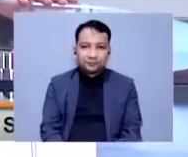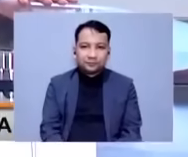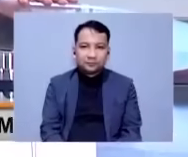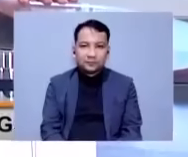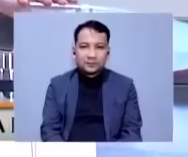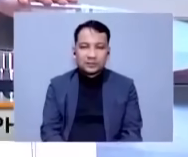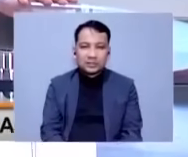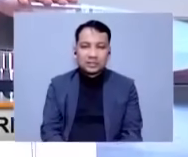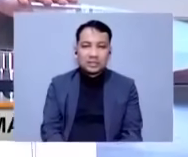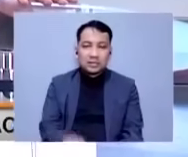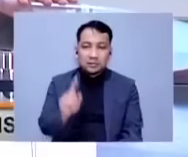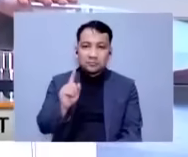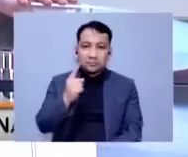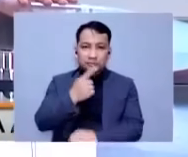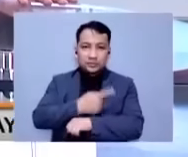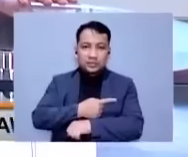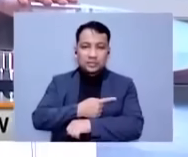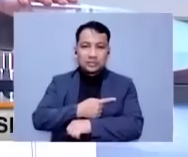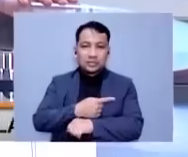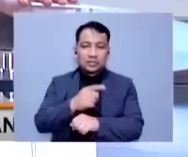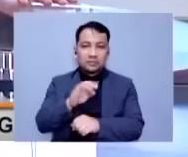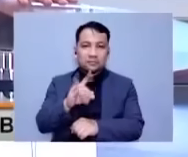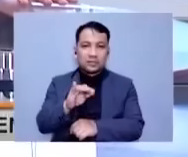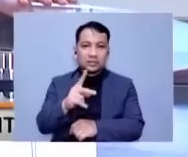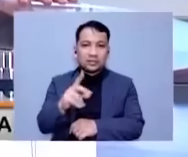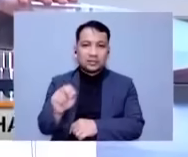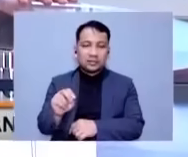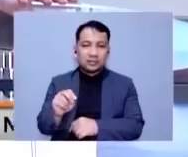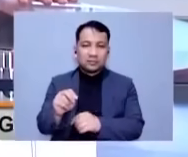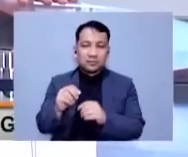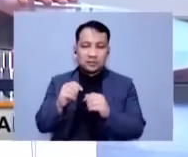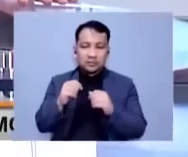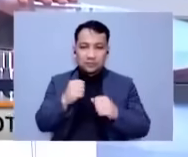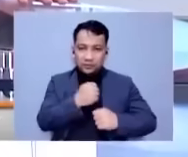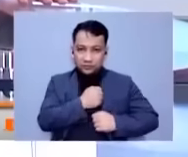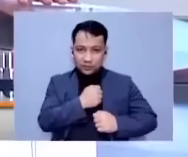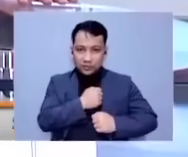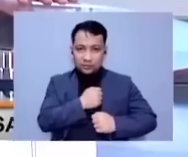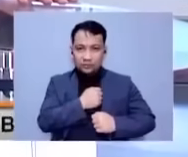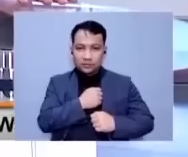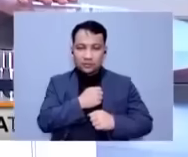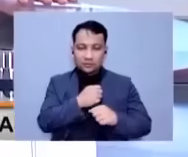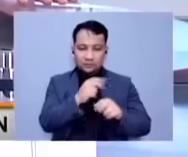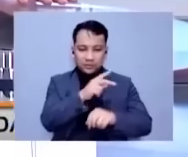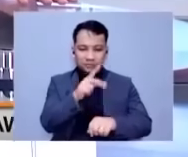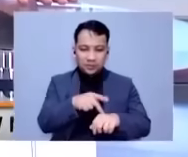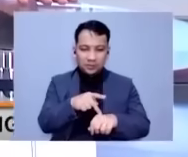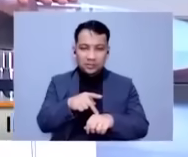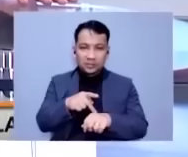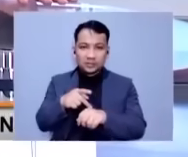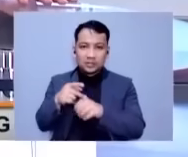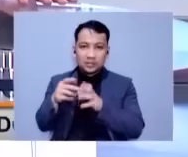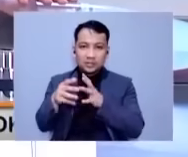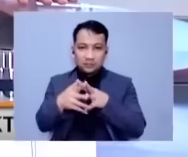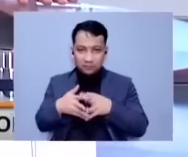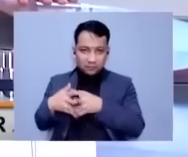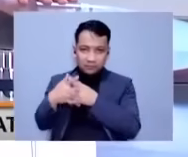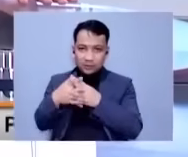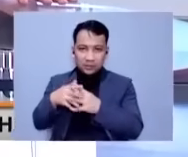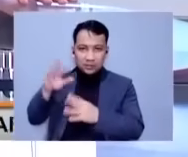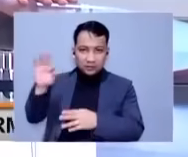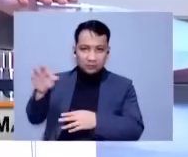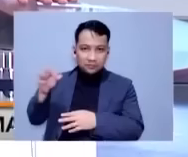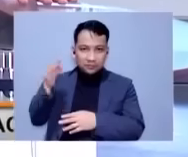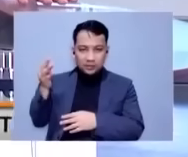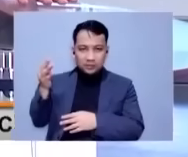Unang araw ng balikatan exercises ng mga sundalo ng Pilipinas, Amerika at France sa Palawan. Nagpamalas agad ng tikas